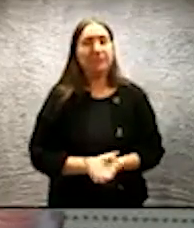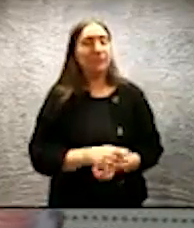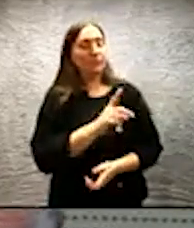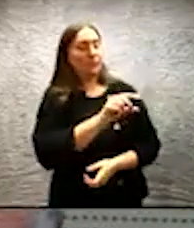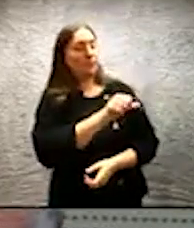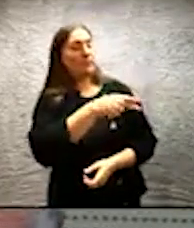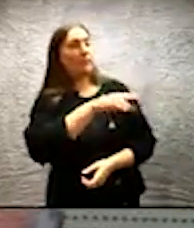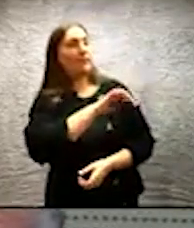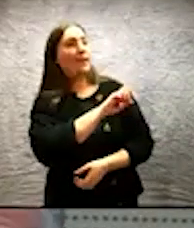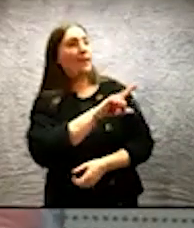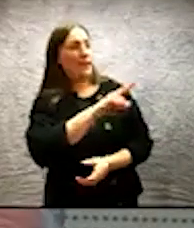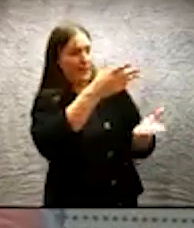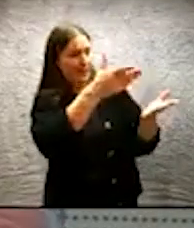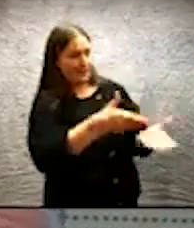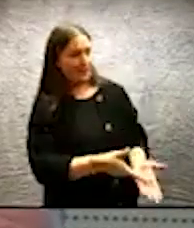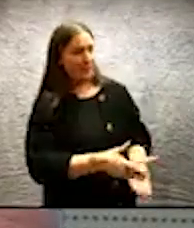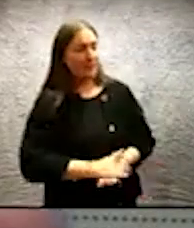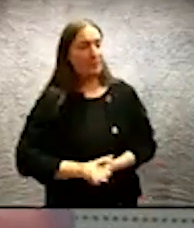Daniel.